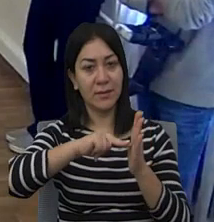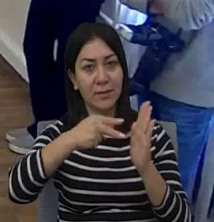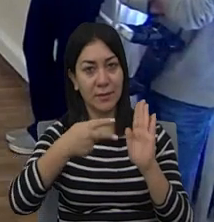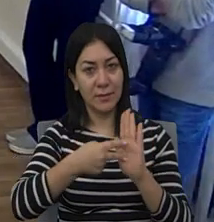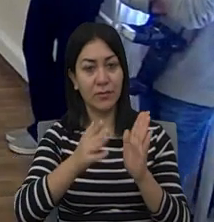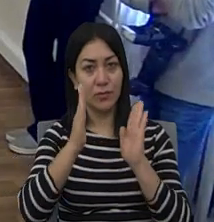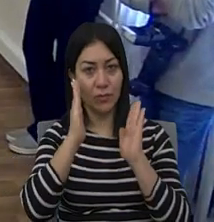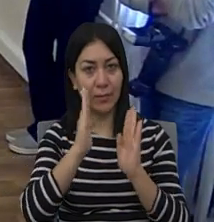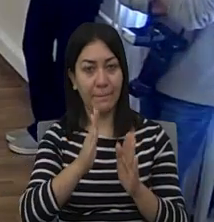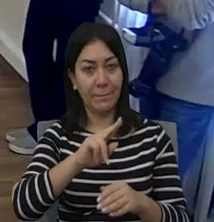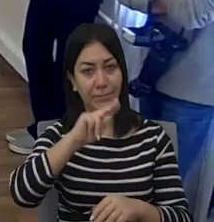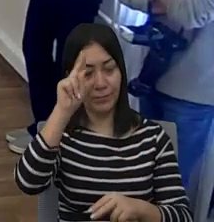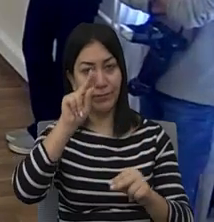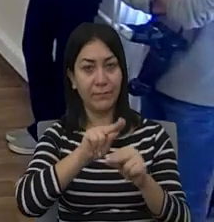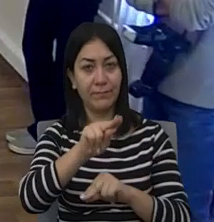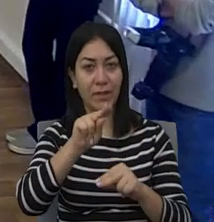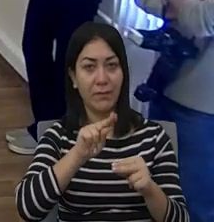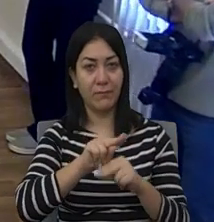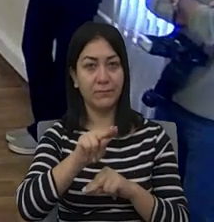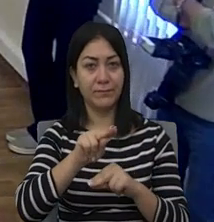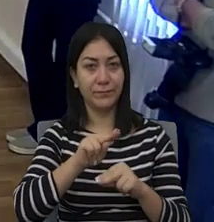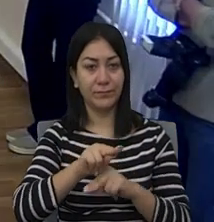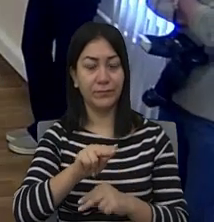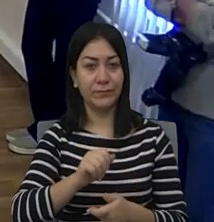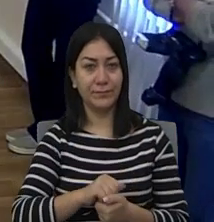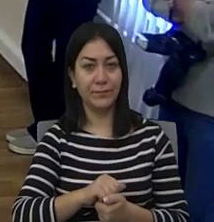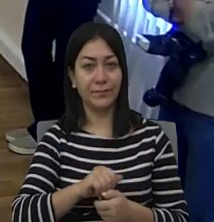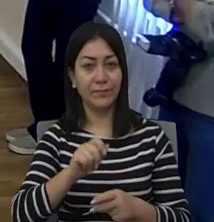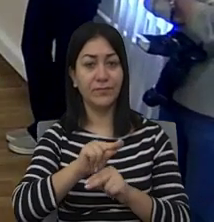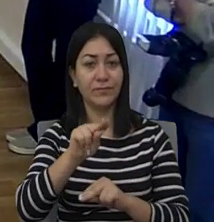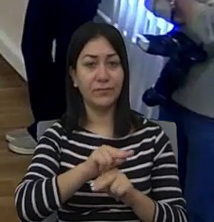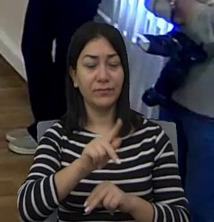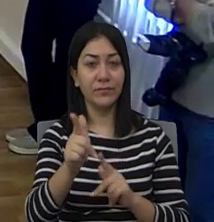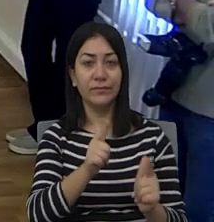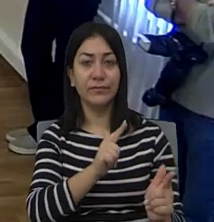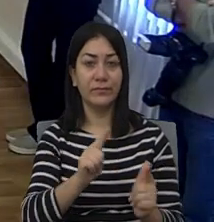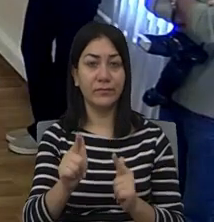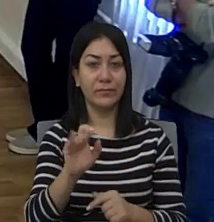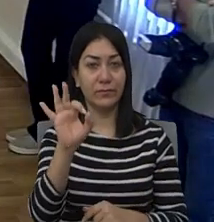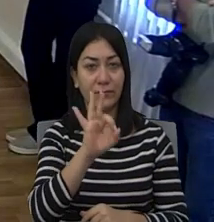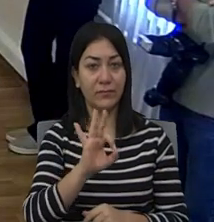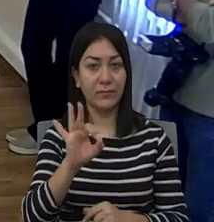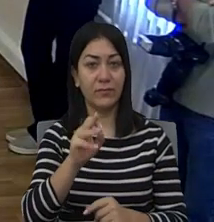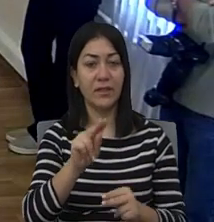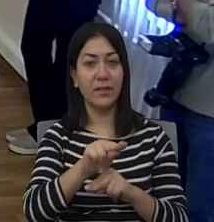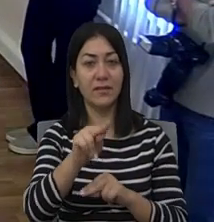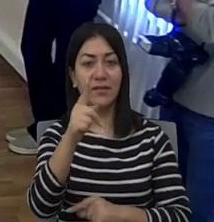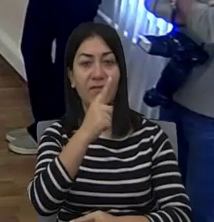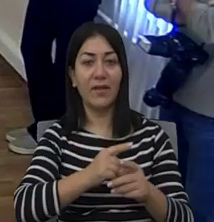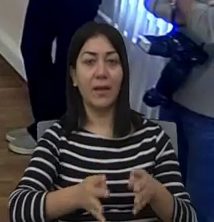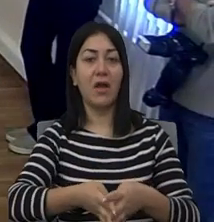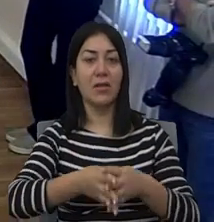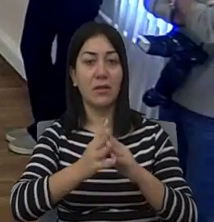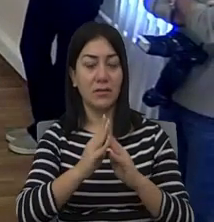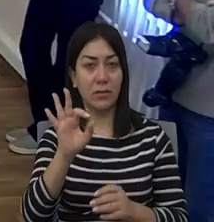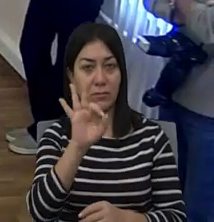է դասավանդողներ այս ծրագրի, այս դասընթացի դասավանդողներ պատրաստելու, դասավանդողների վերապատրաստում է դա. For